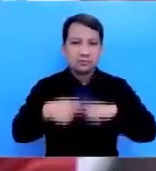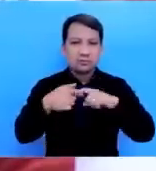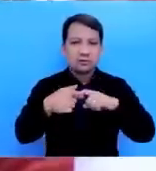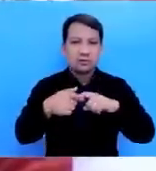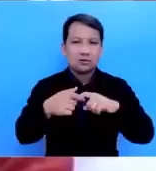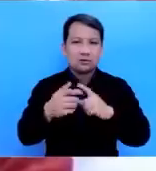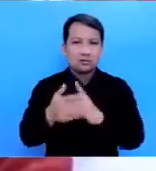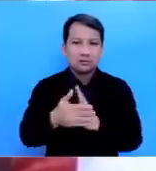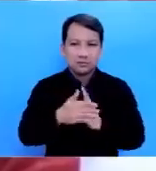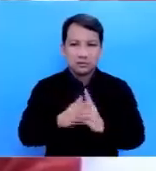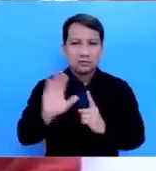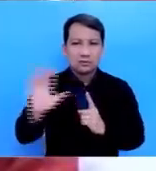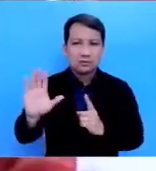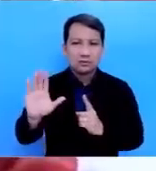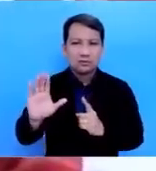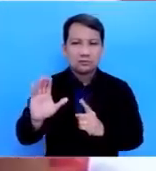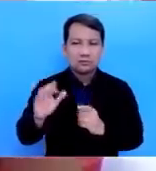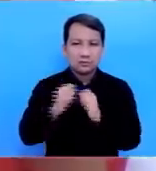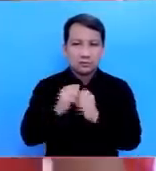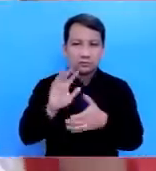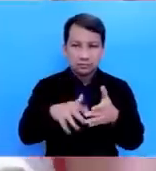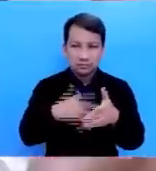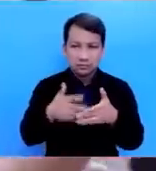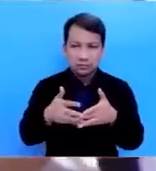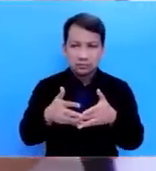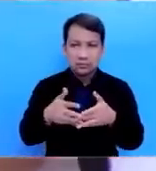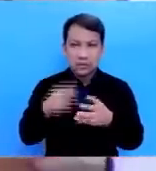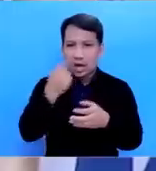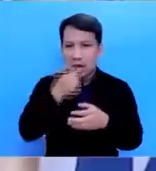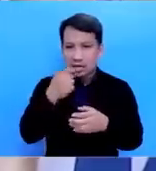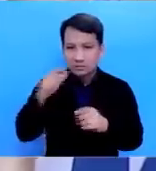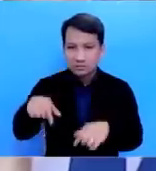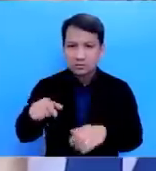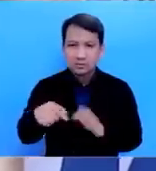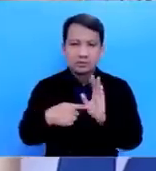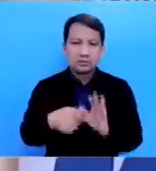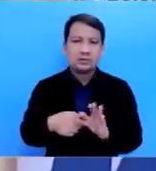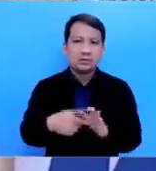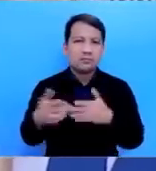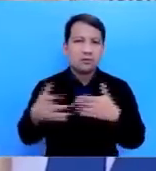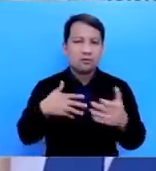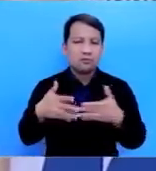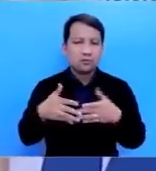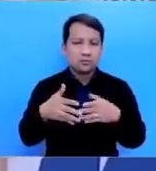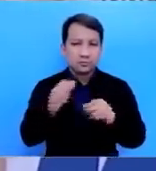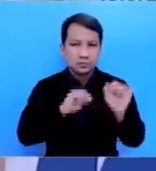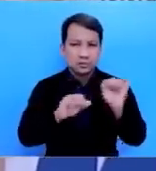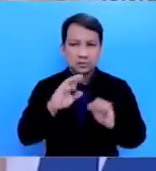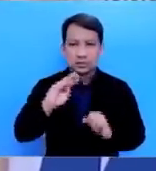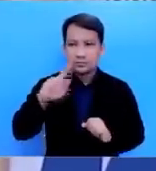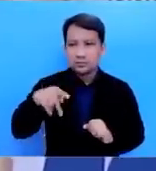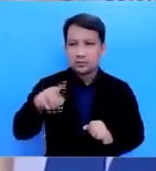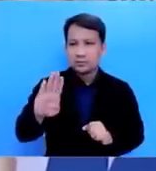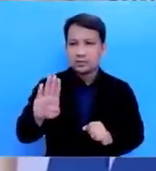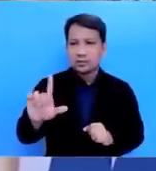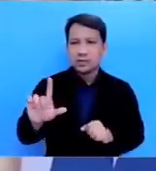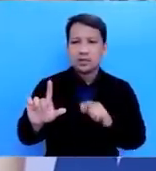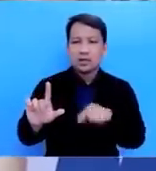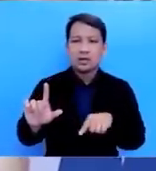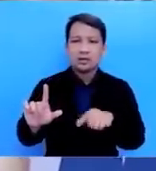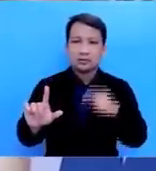si Casajeros at nakaschedule din ipa-swab test. Wala pang aksyon ng MPBL sa ginawa ni Coach